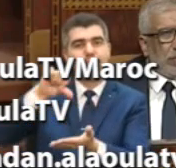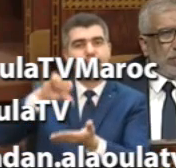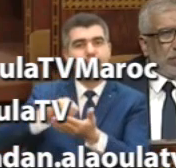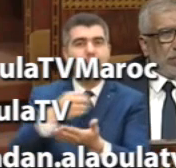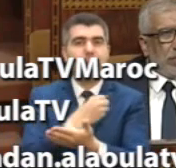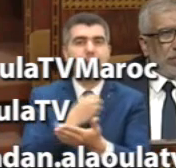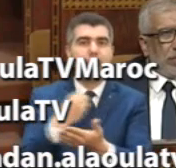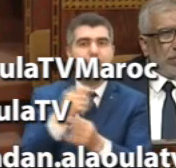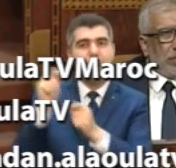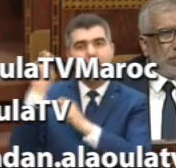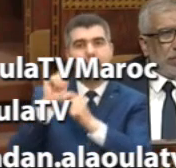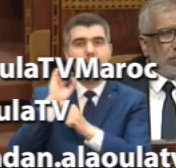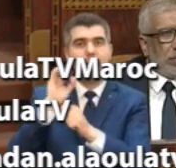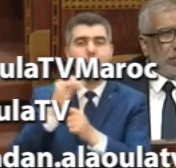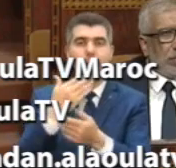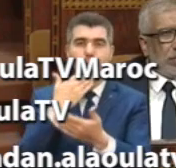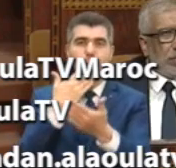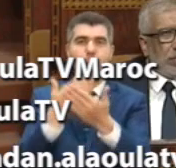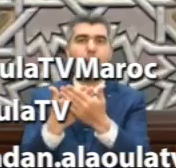أن تجد لها.